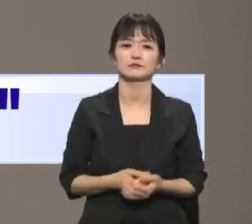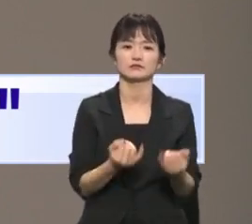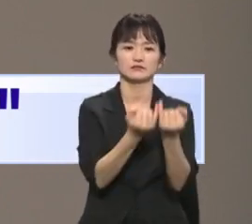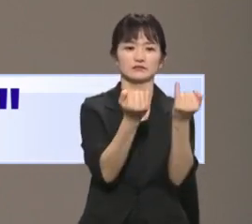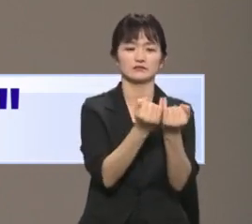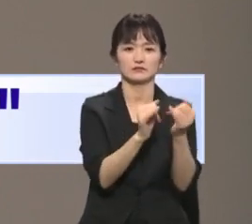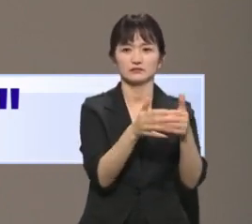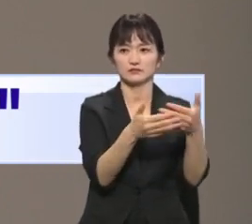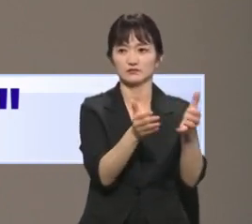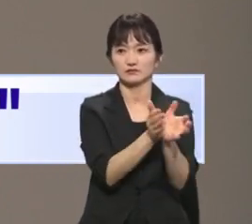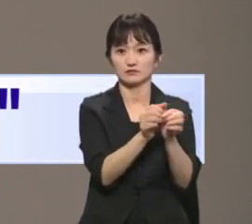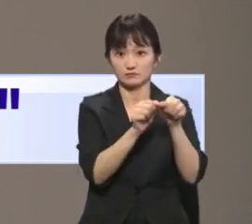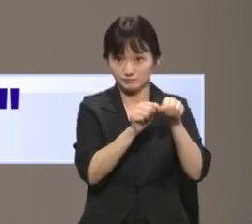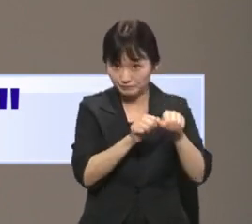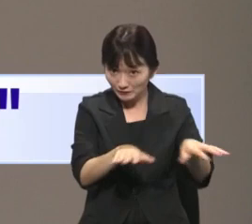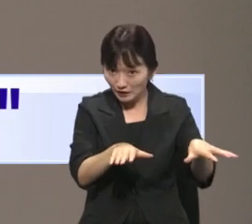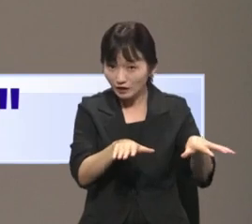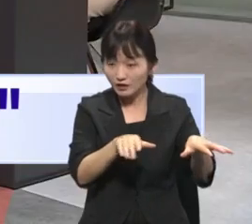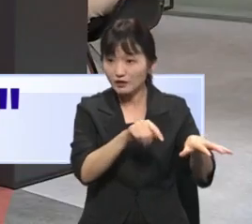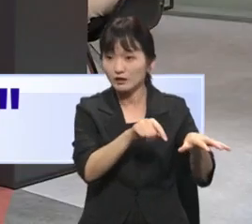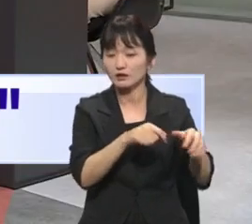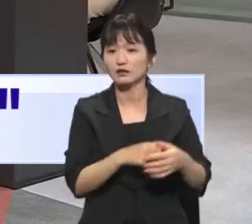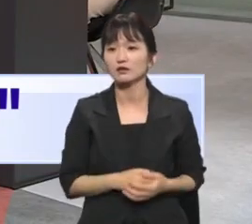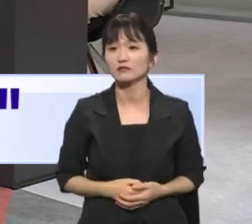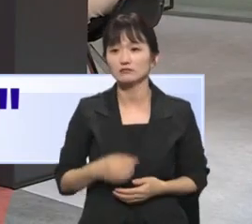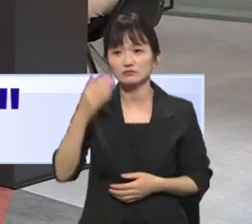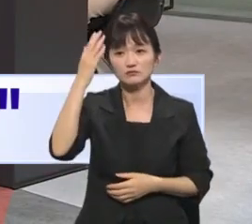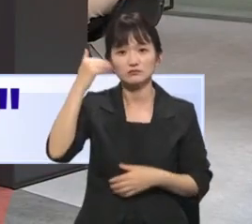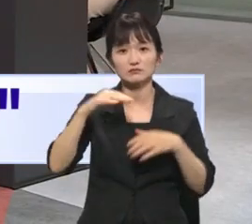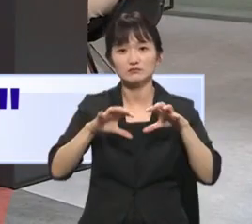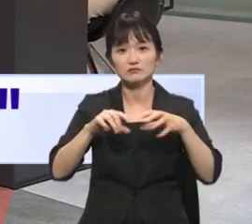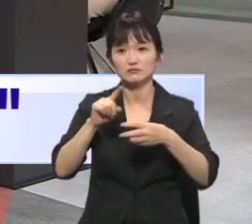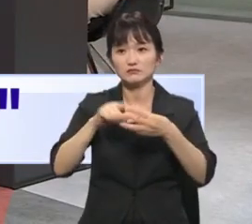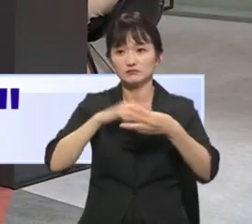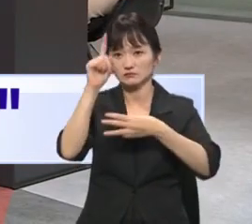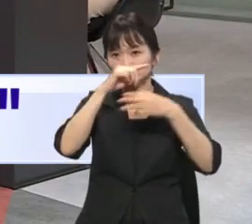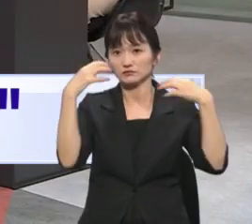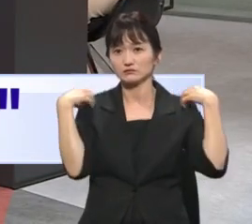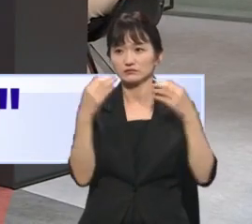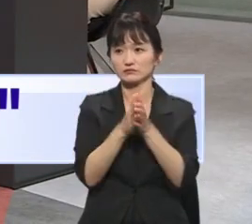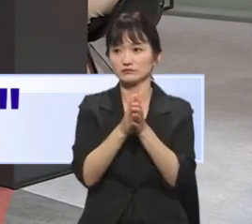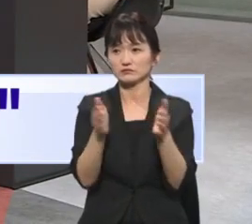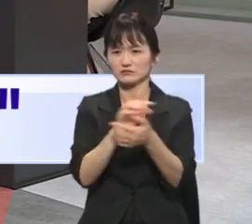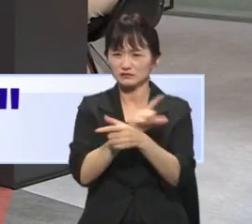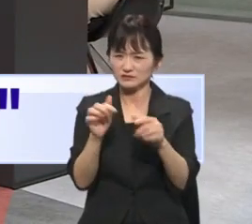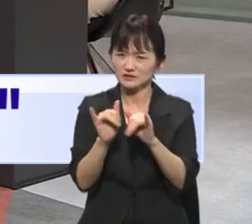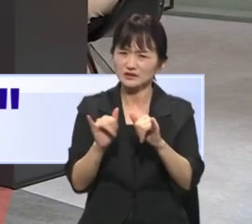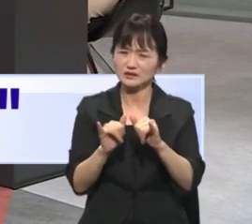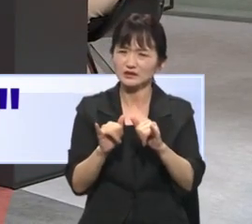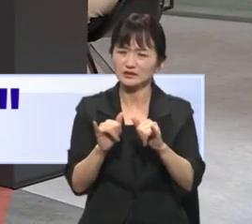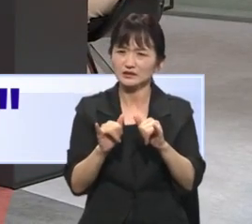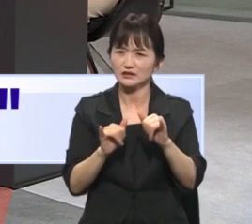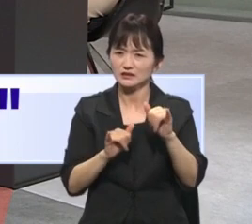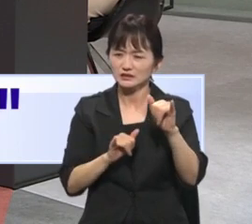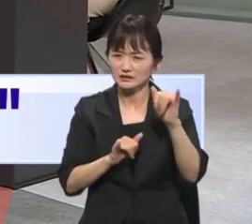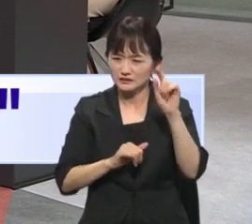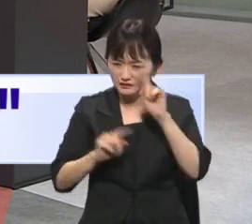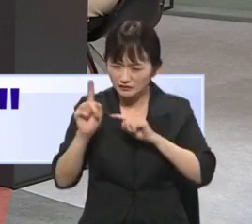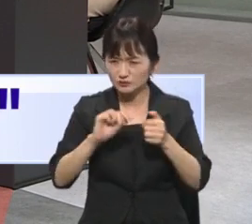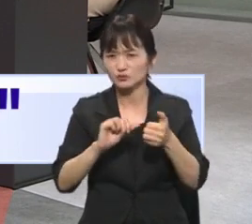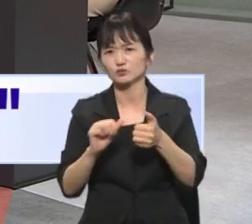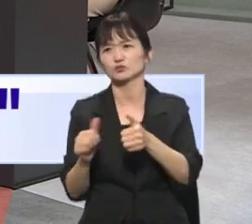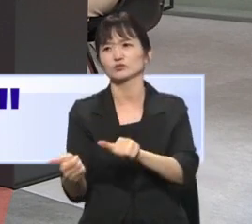해체되어야 한다라고 한다면 그동안 우리나라에서 윤정부 출범 이후에 발생했던 인명 피해라든지 재난 문제에